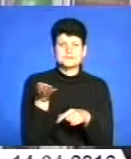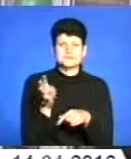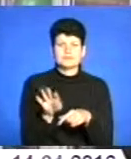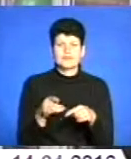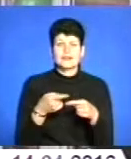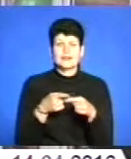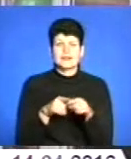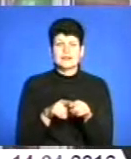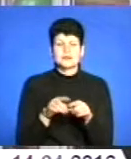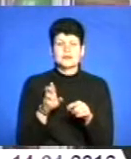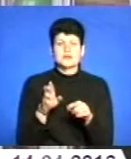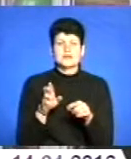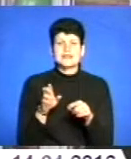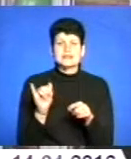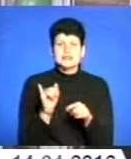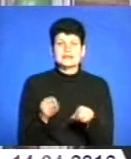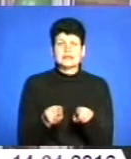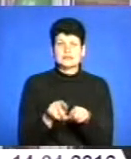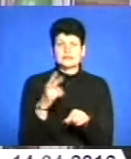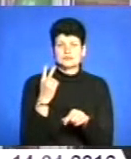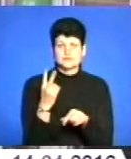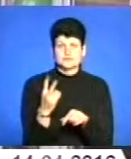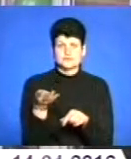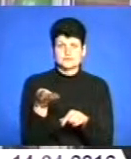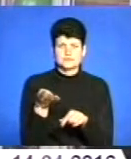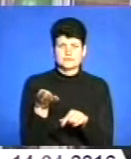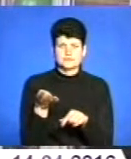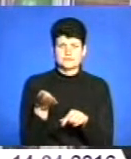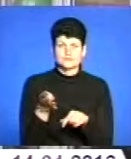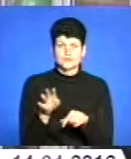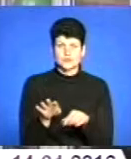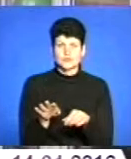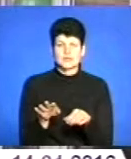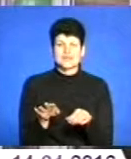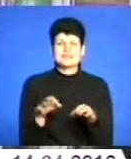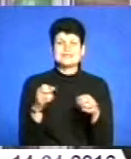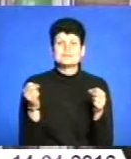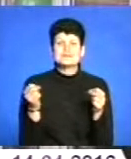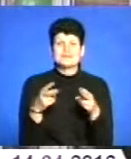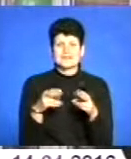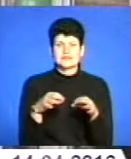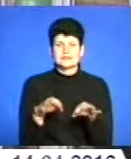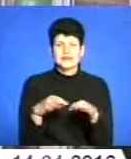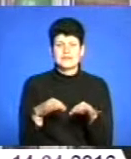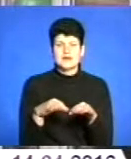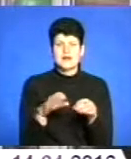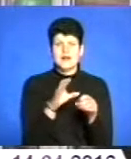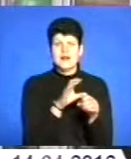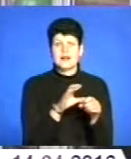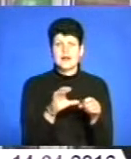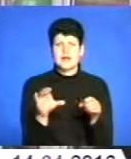техніки JCB, а також 2 одиниці – це будуть спеціалізований транспорт, каналопромивочна машина